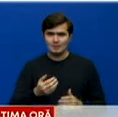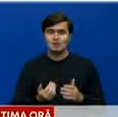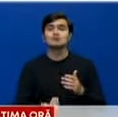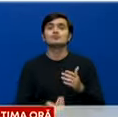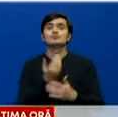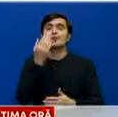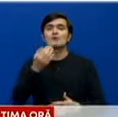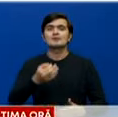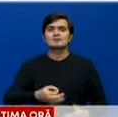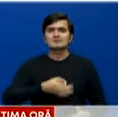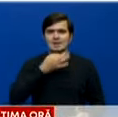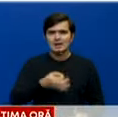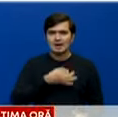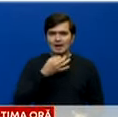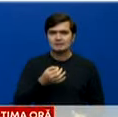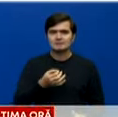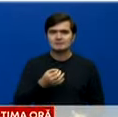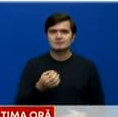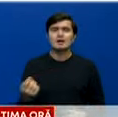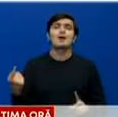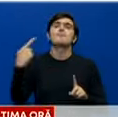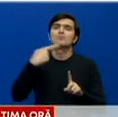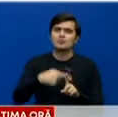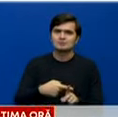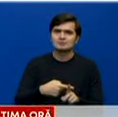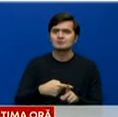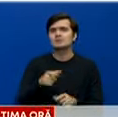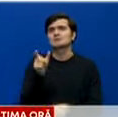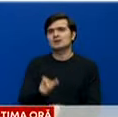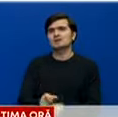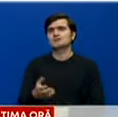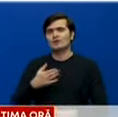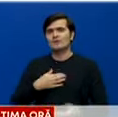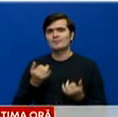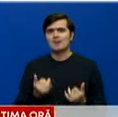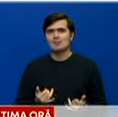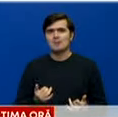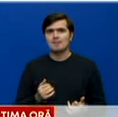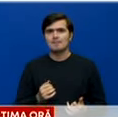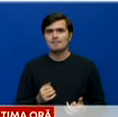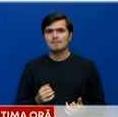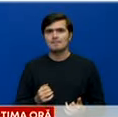declarații în plus față de ce avem deja în spațiu public?